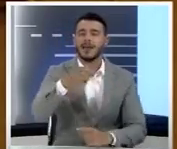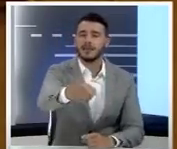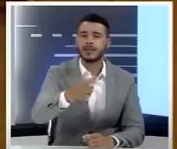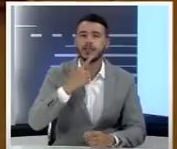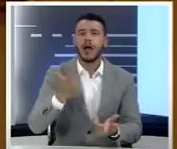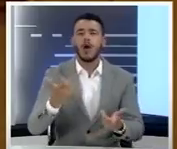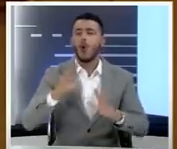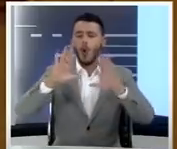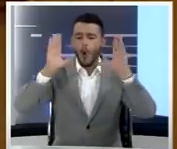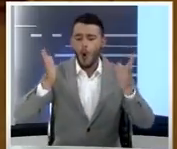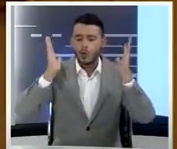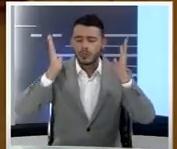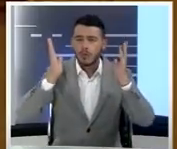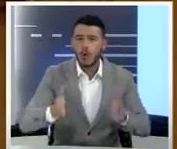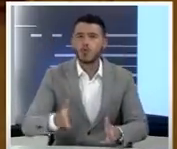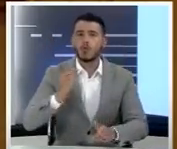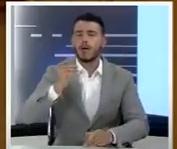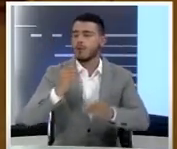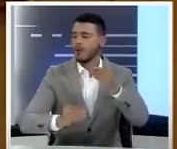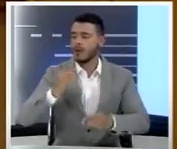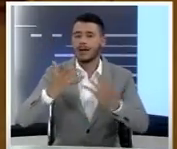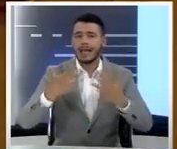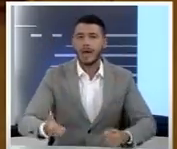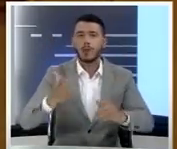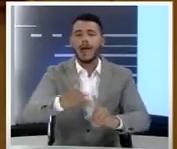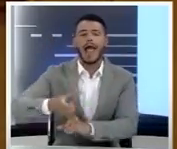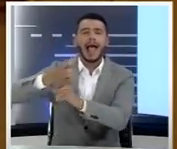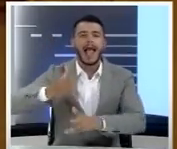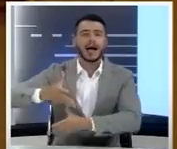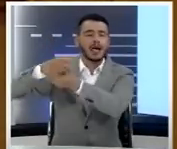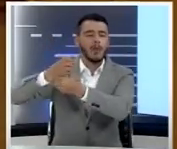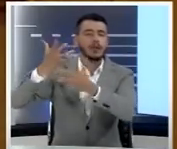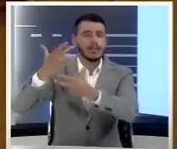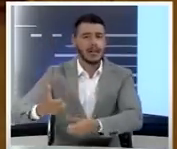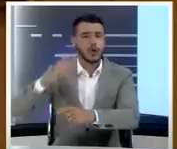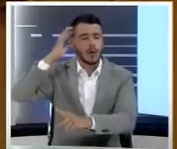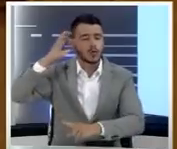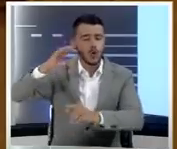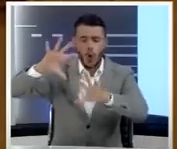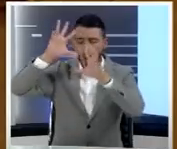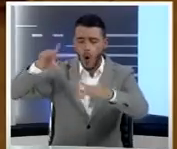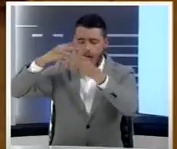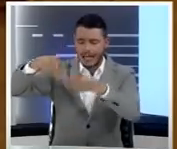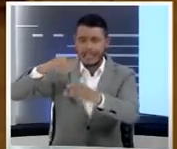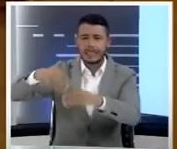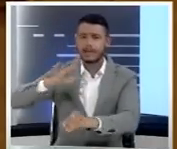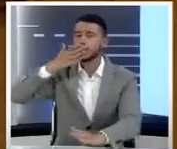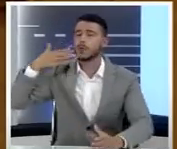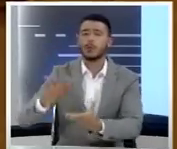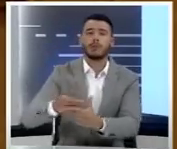όσο μπορούμε με όρους εθνικούς συμφέροντας όλες τις εκκρεμότητες, ώστε, όπως είπα και στην αρχή, να δημιουργήσουμε